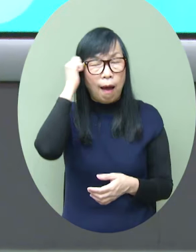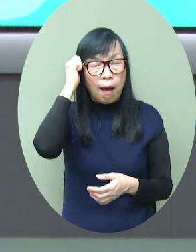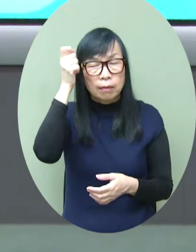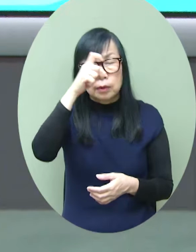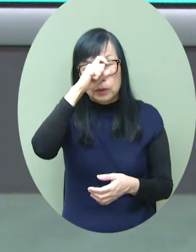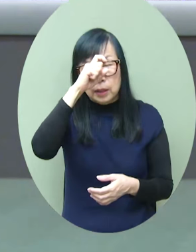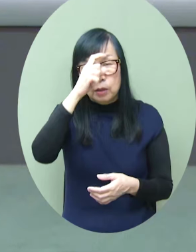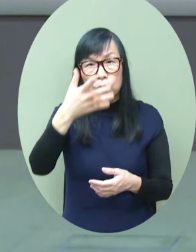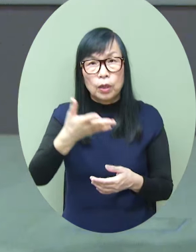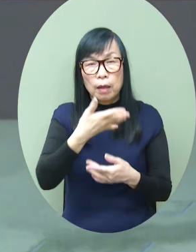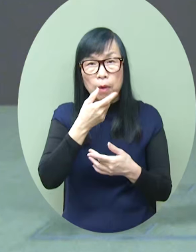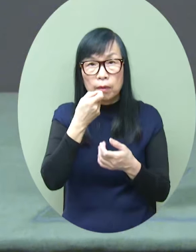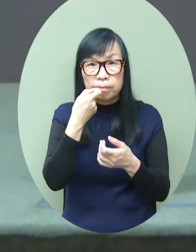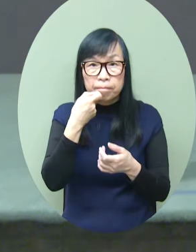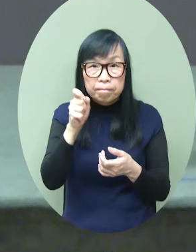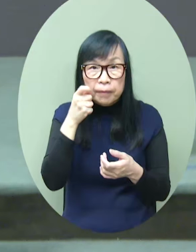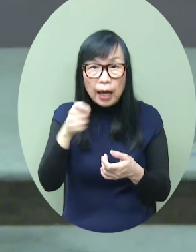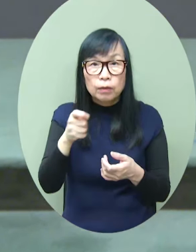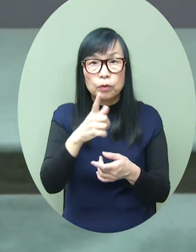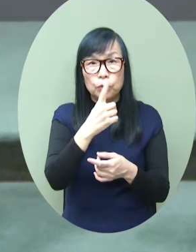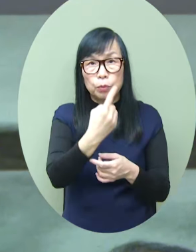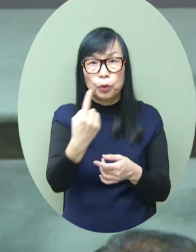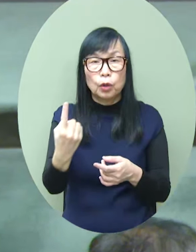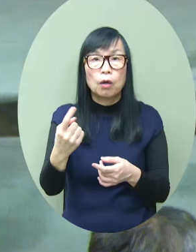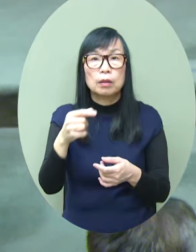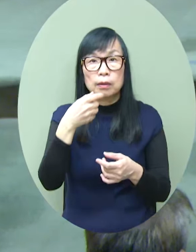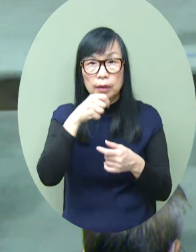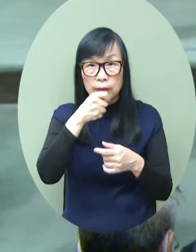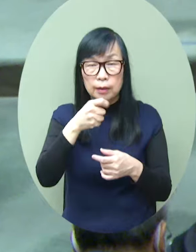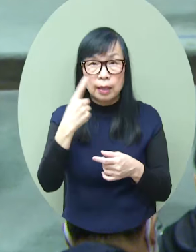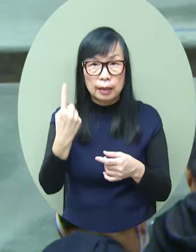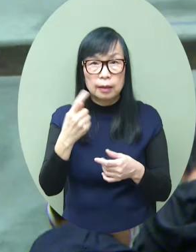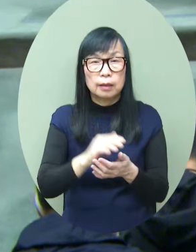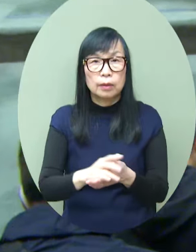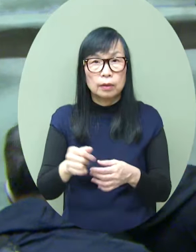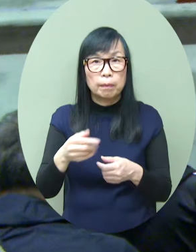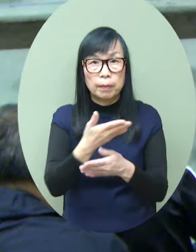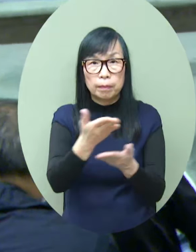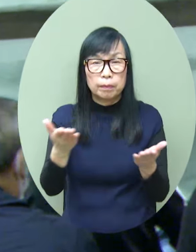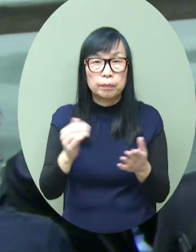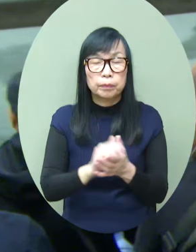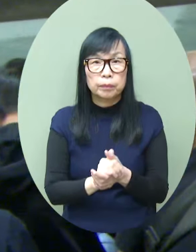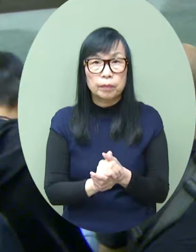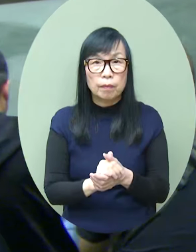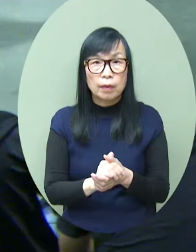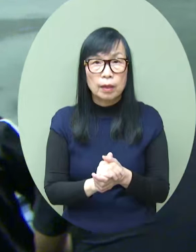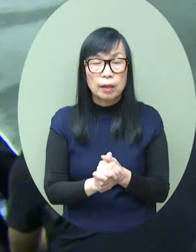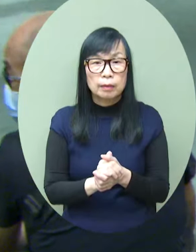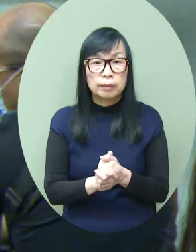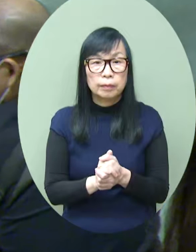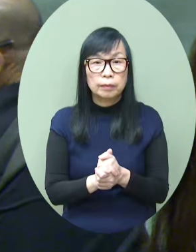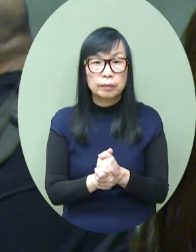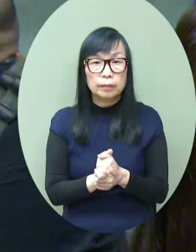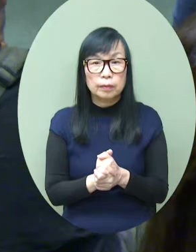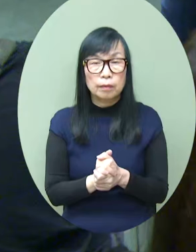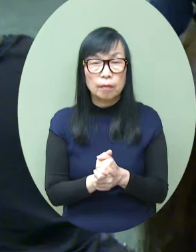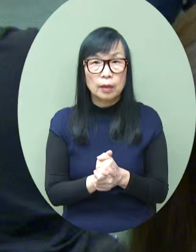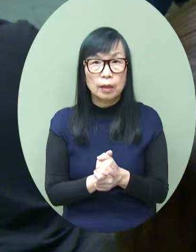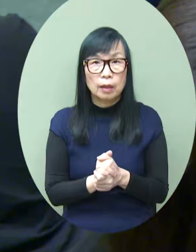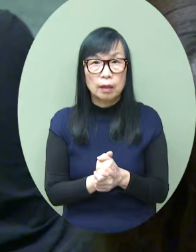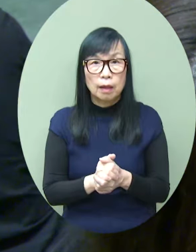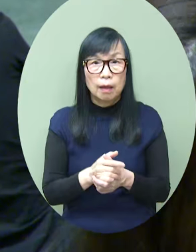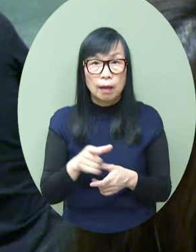請大家提問咧簡短，同埋咧每一記者一條問題，我哋爭取俾多啲記者提問。後面白色恤衫嗰位記者，